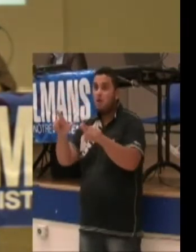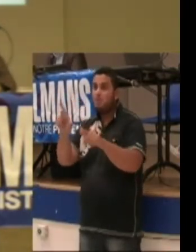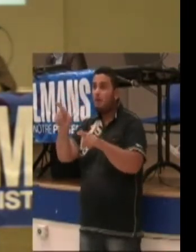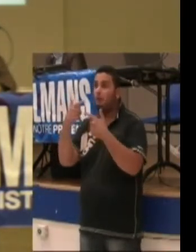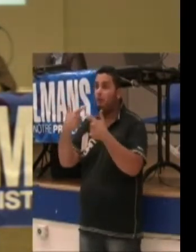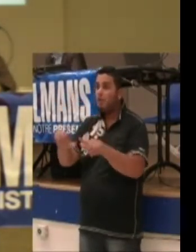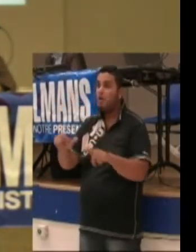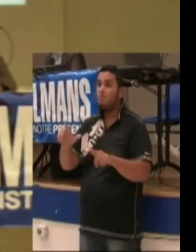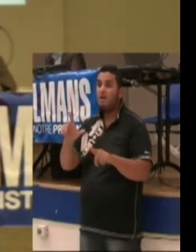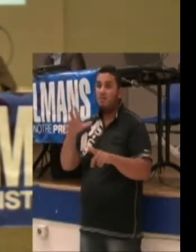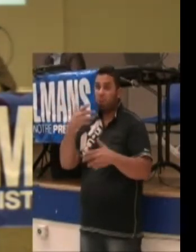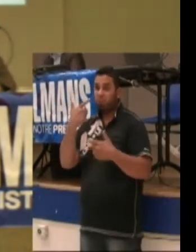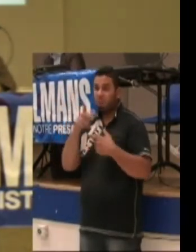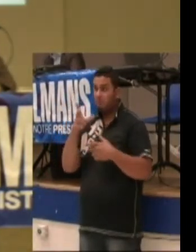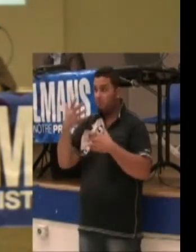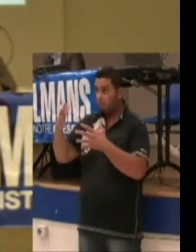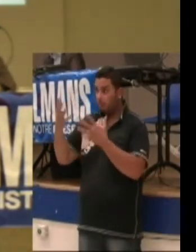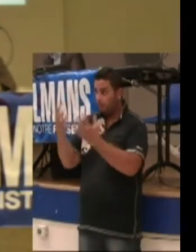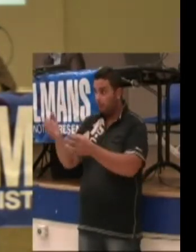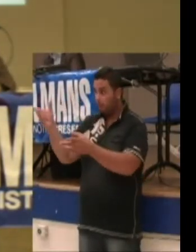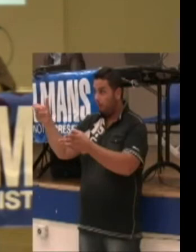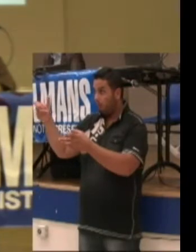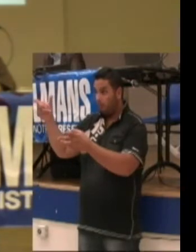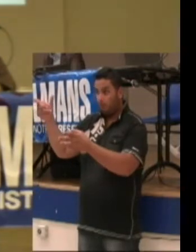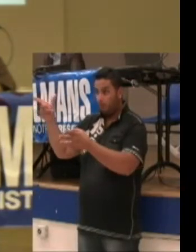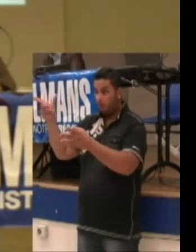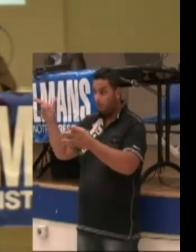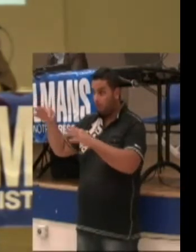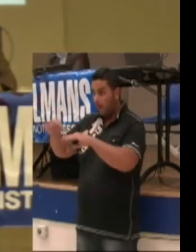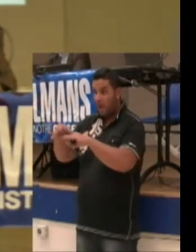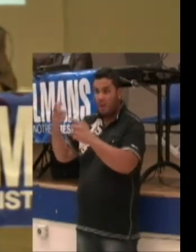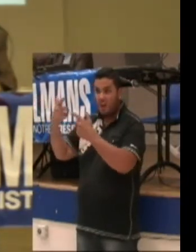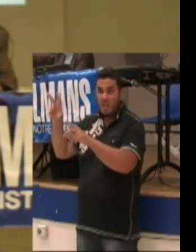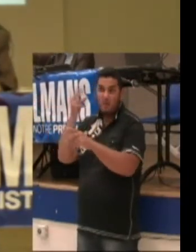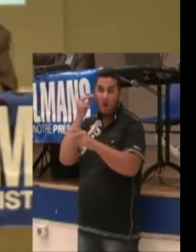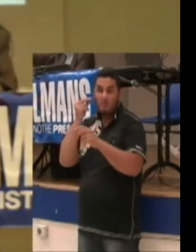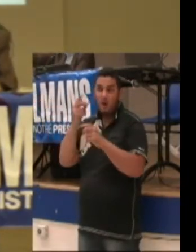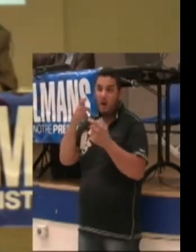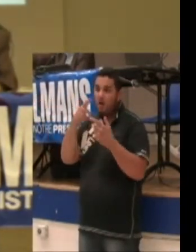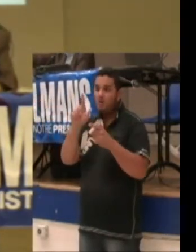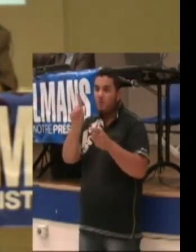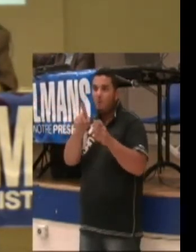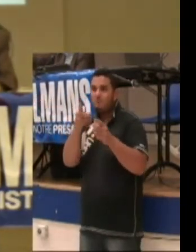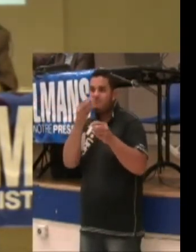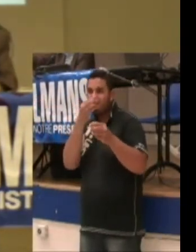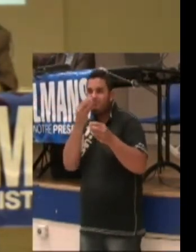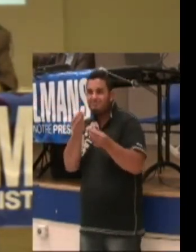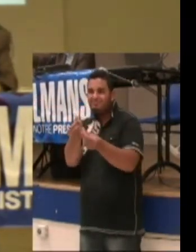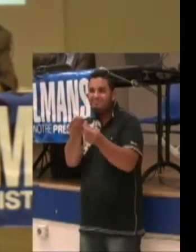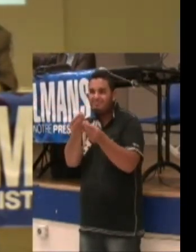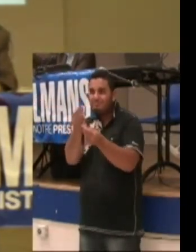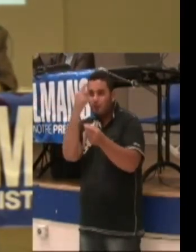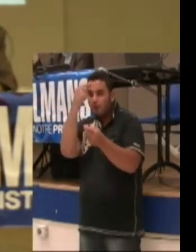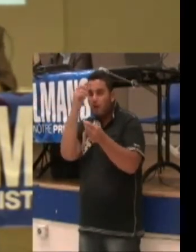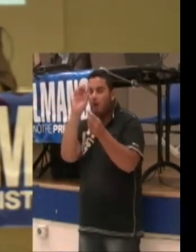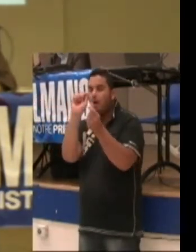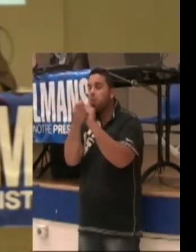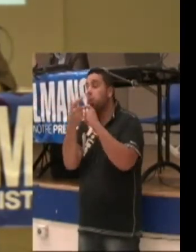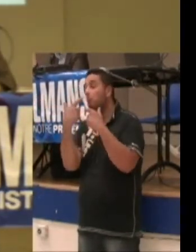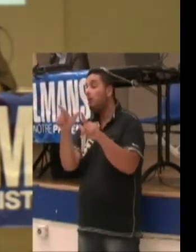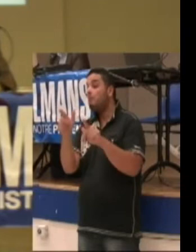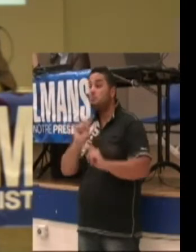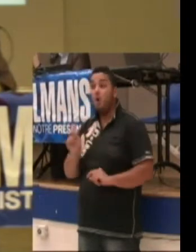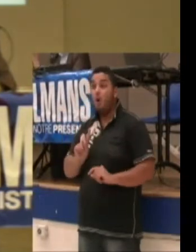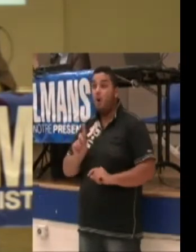Non, non. Allah subhanahu wa ta'ala n'a pas créé l'homme comme ça. Allah subhanahu wa ta'ala nous dit, ça c'est des turpitudes. Ça, Allah subhanahu wa ta'ala, vous savez ce qui s'est